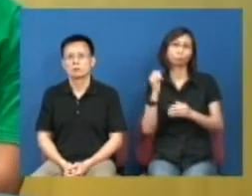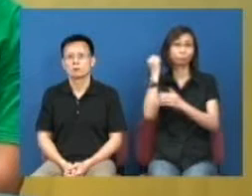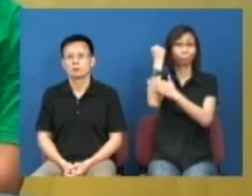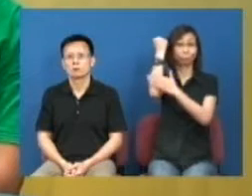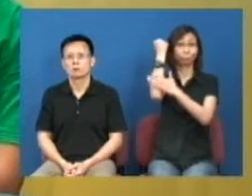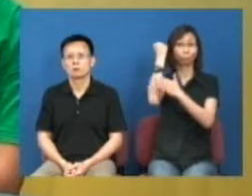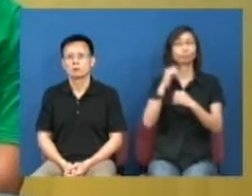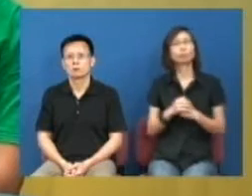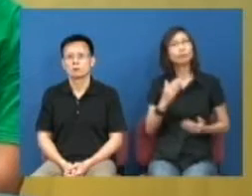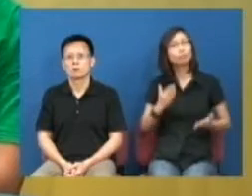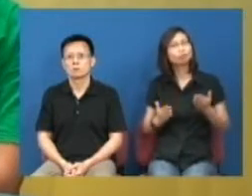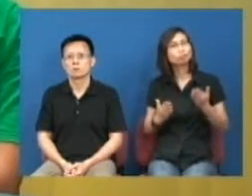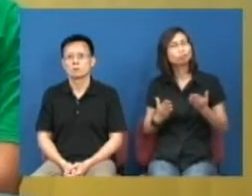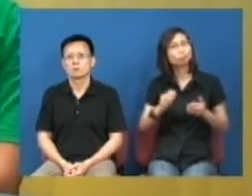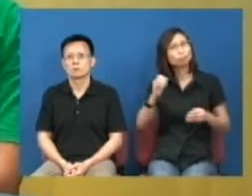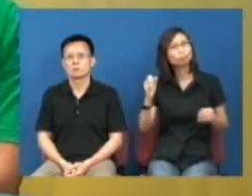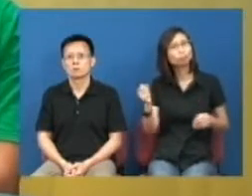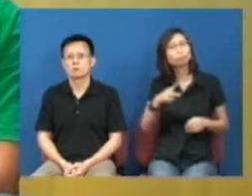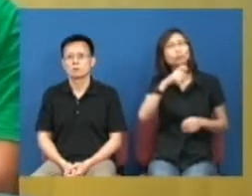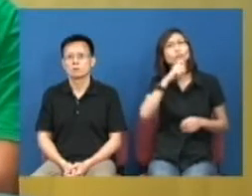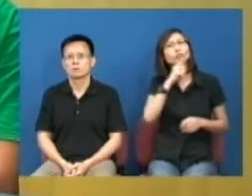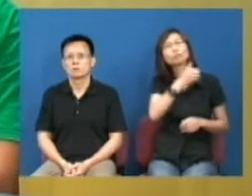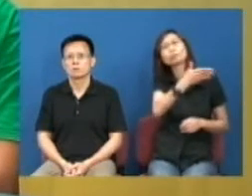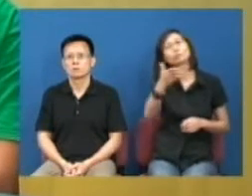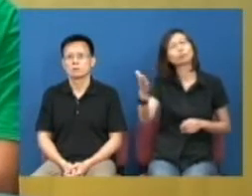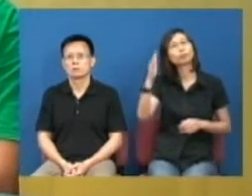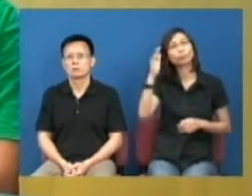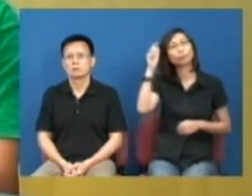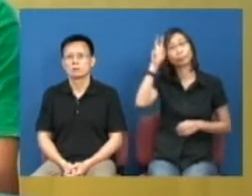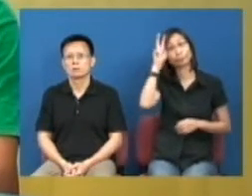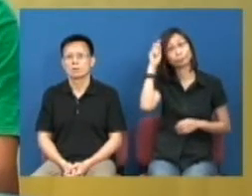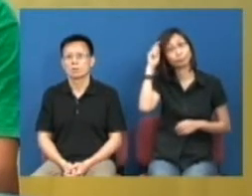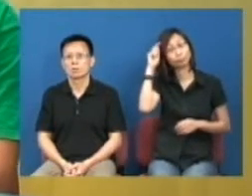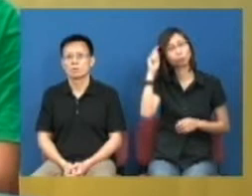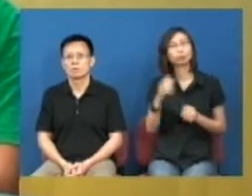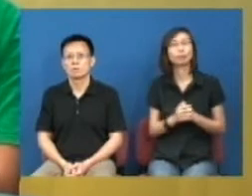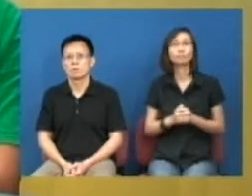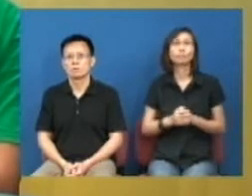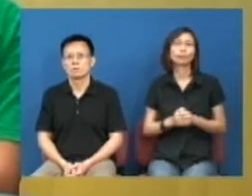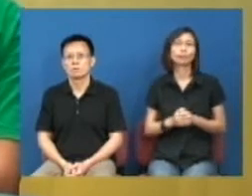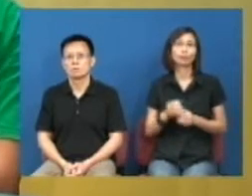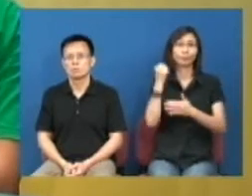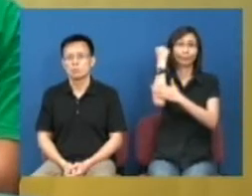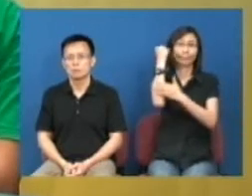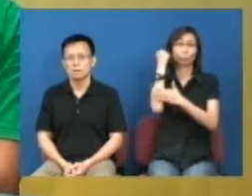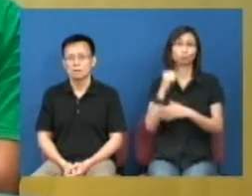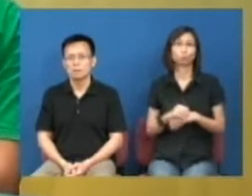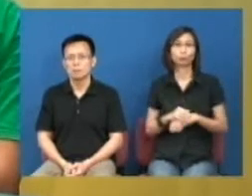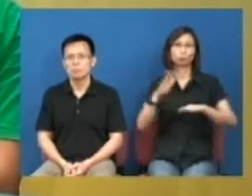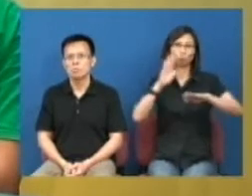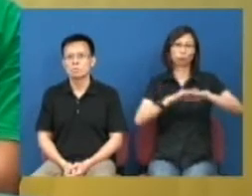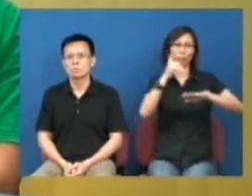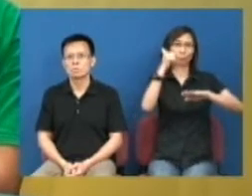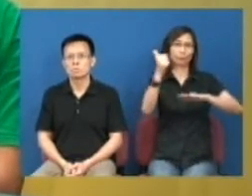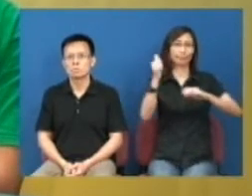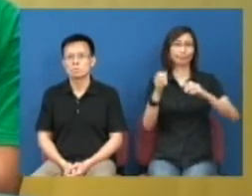留意到就係之前有一啲示威者用一啲即係先進科技啦，即係譬如話可能。他將一些雷射